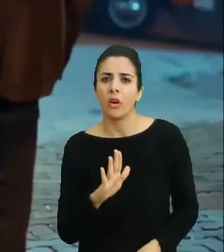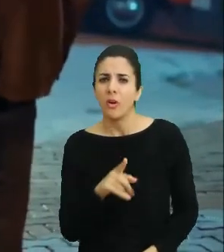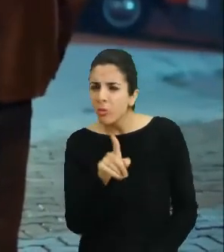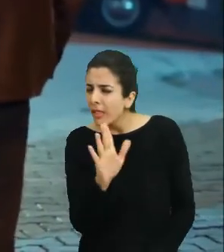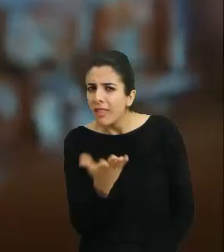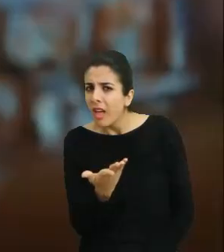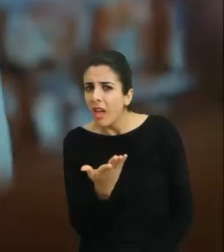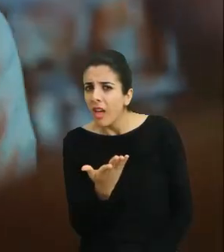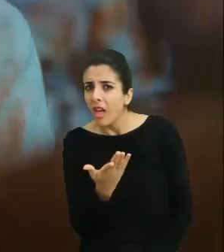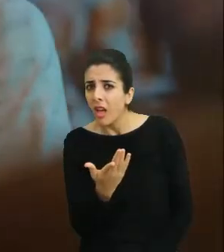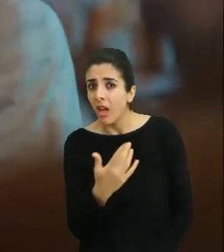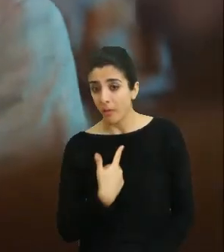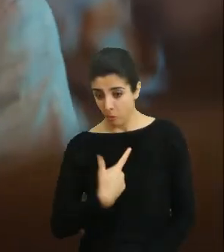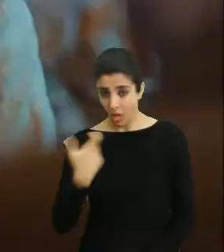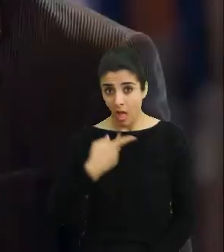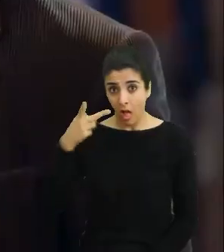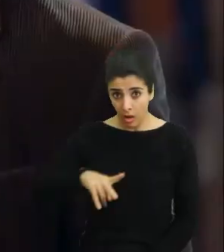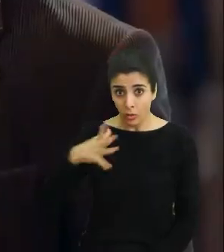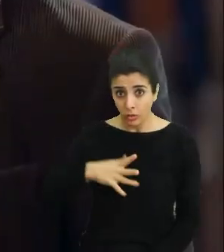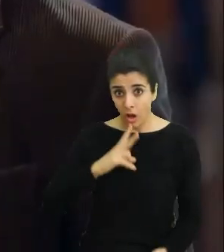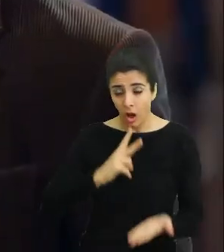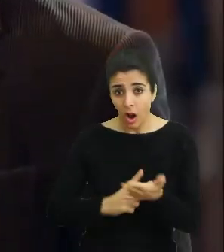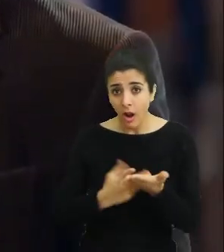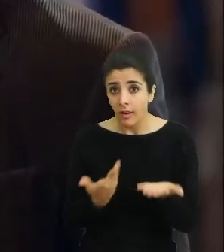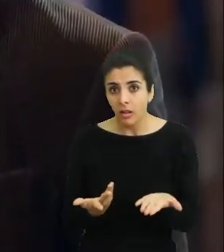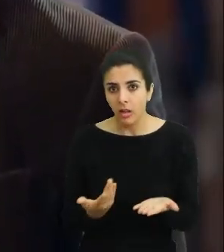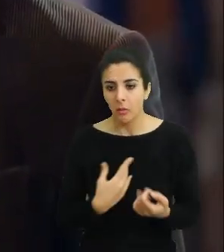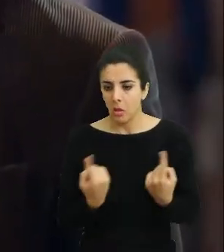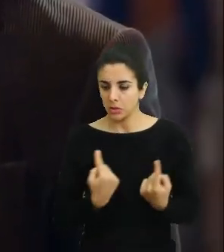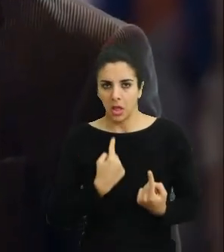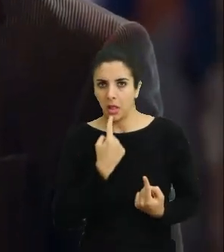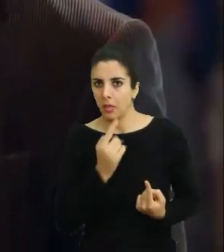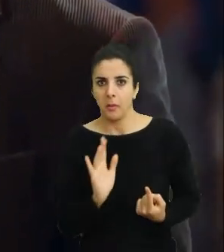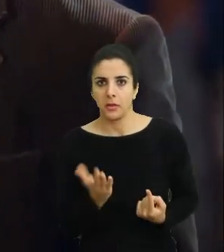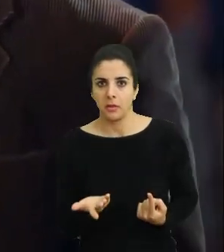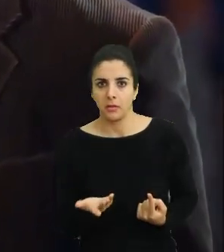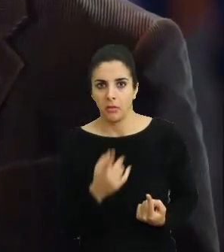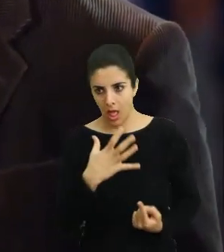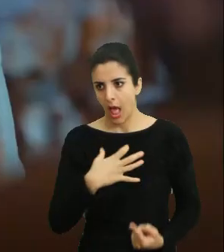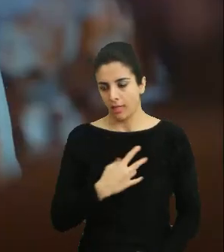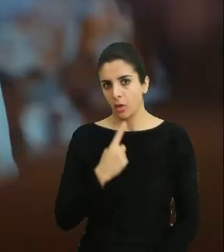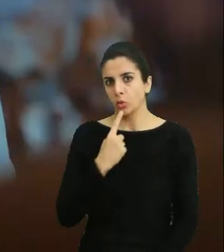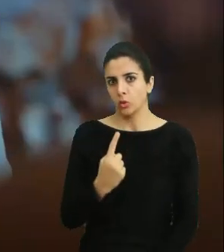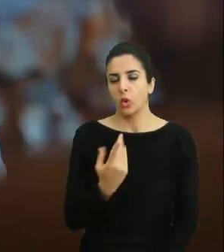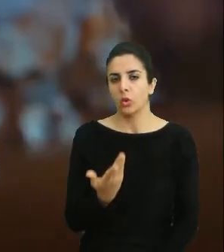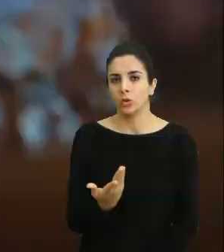Ne bu şimdi infaz mı? He? Ben bir şey söylemedim. Bak kendin